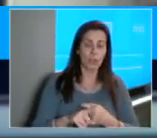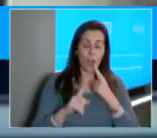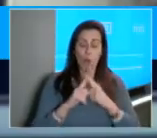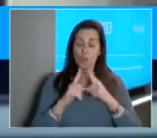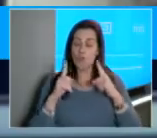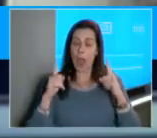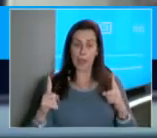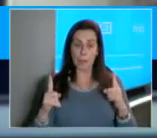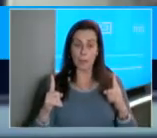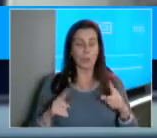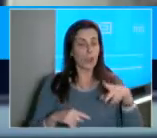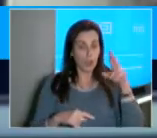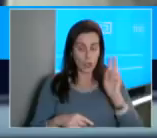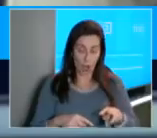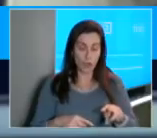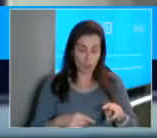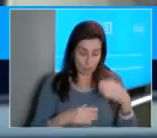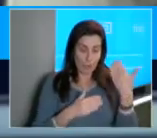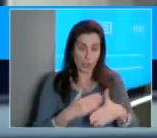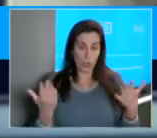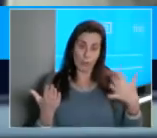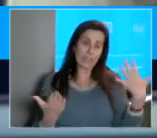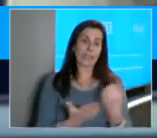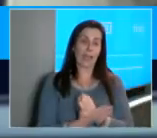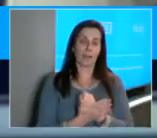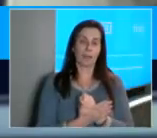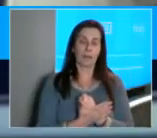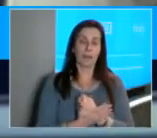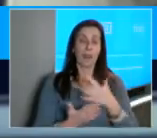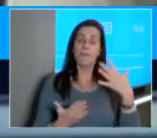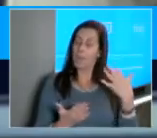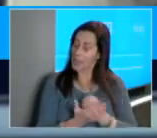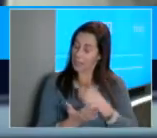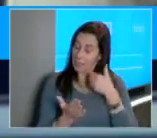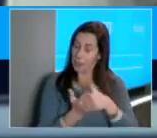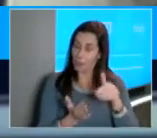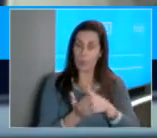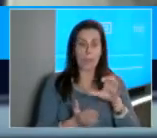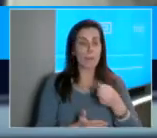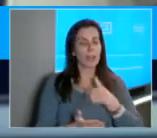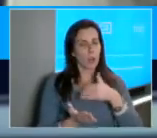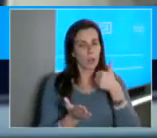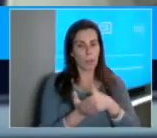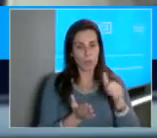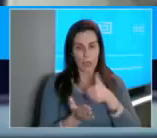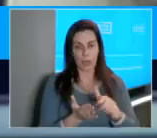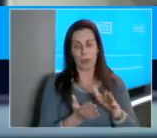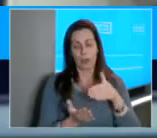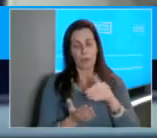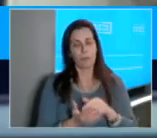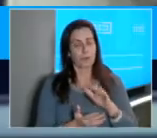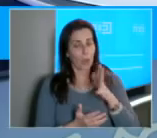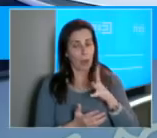האלה יש בקצה שלהן הישג. וההישגים ימשיכו אם אנחנו נמשיך לדבוק במשימות האלה. כן, אבל יכול להיות